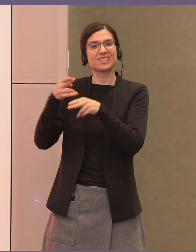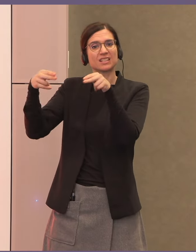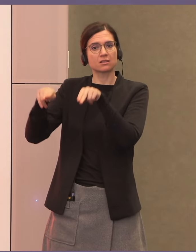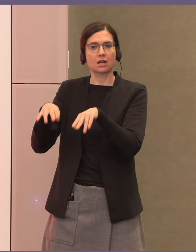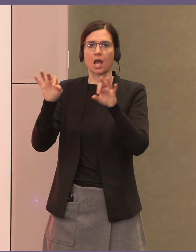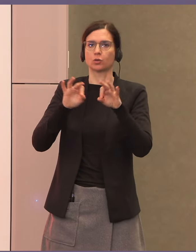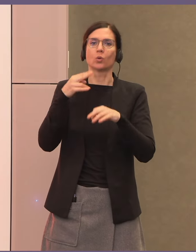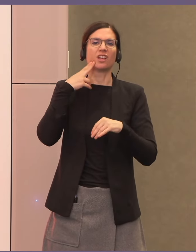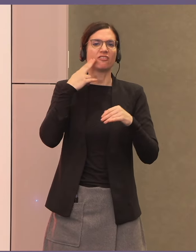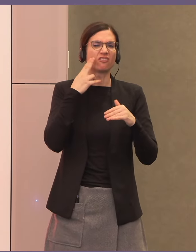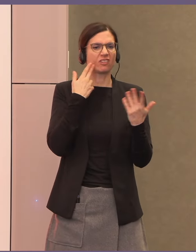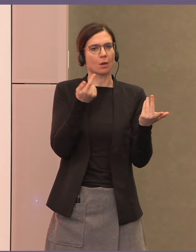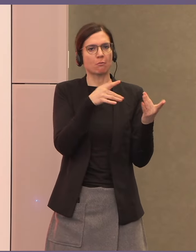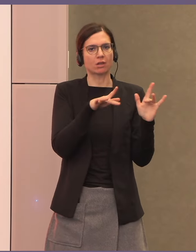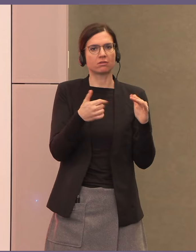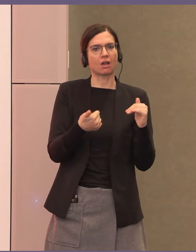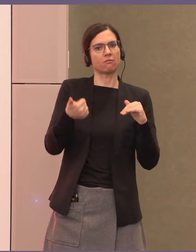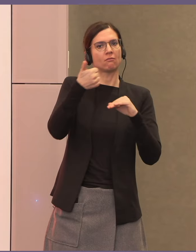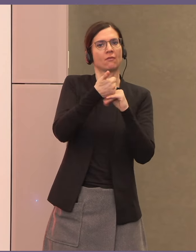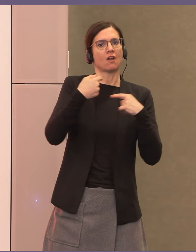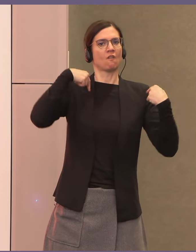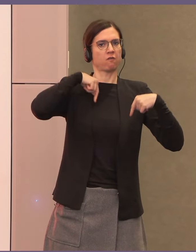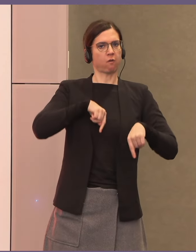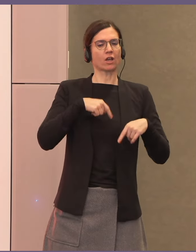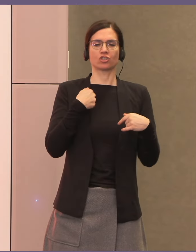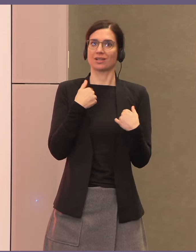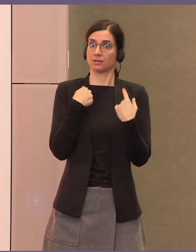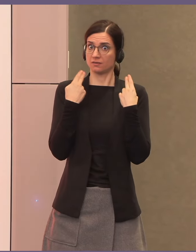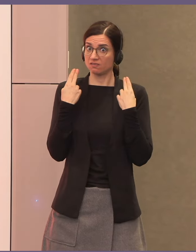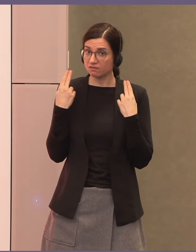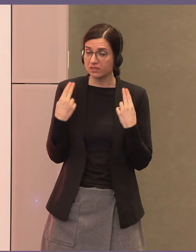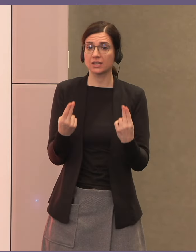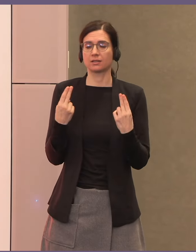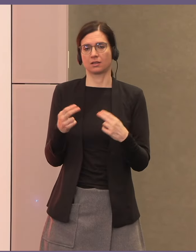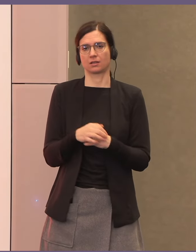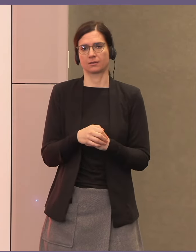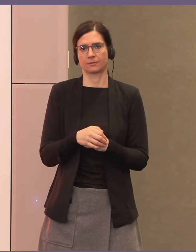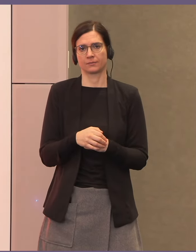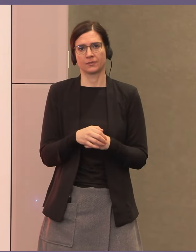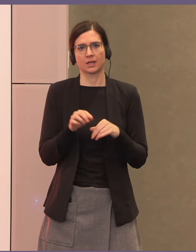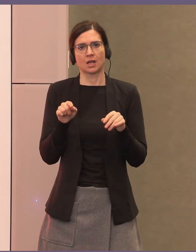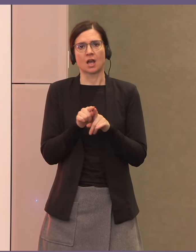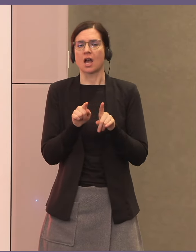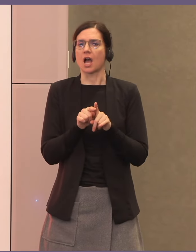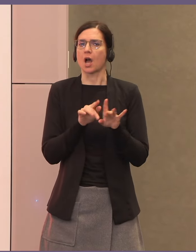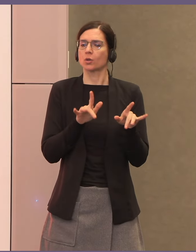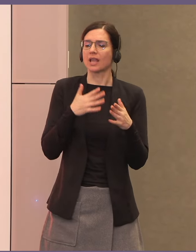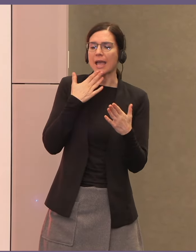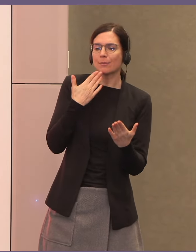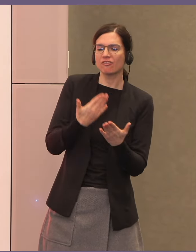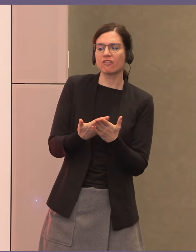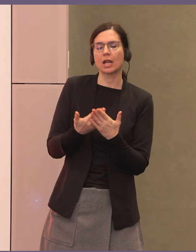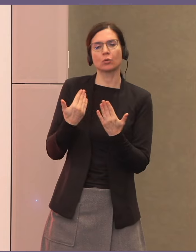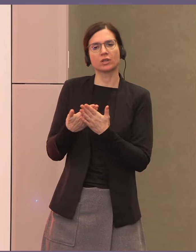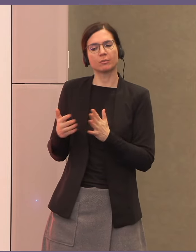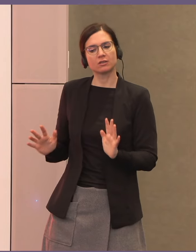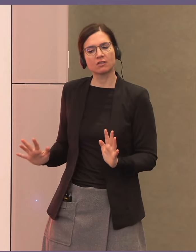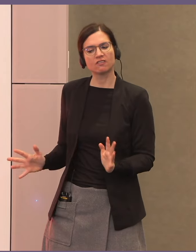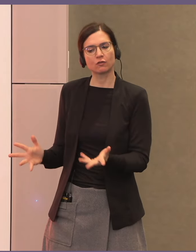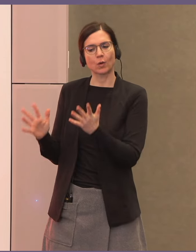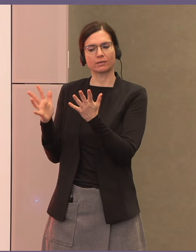Vorständen. Auch das hat etwas gebracht. Und es wurden auch Empfehlungen gemacht zur Förderung von